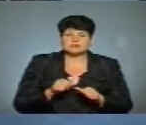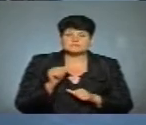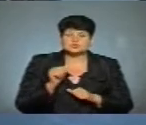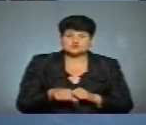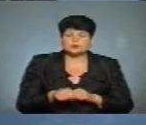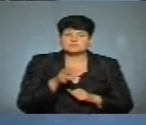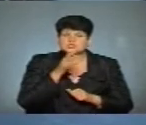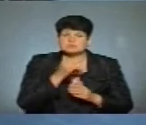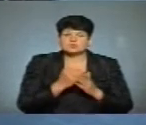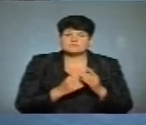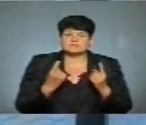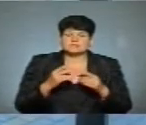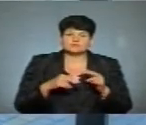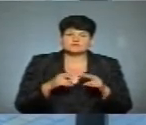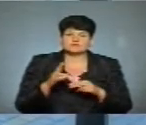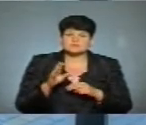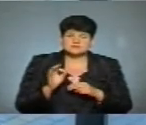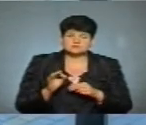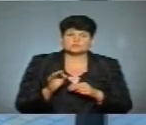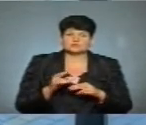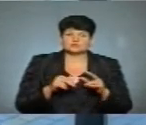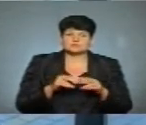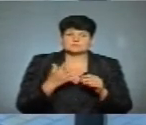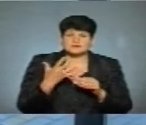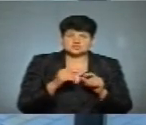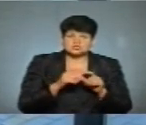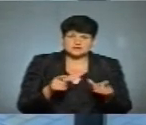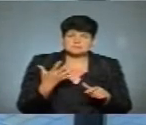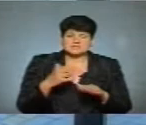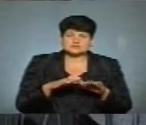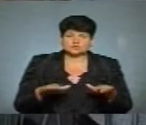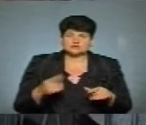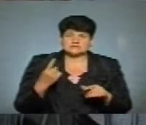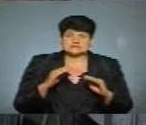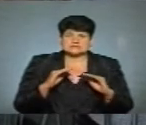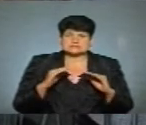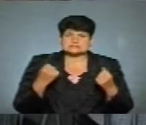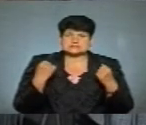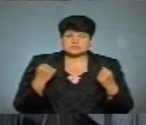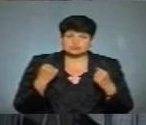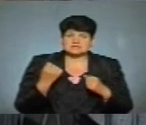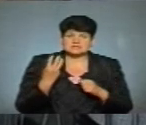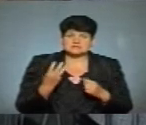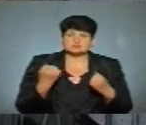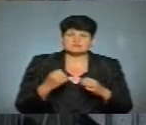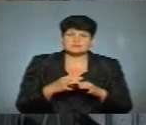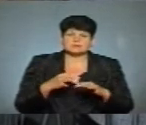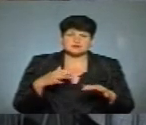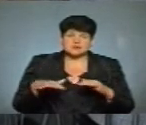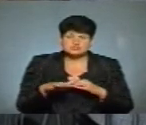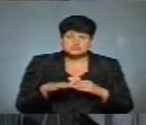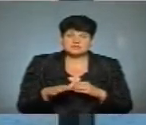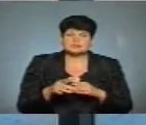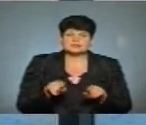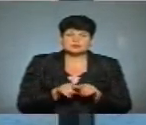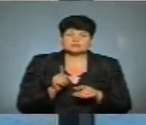час програми «Велике будівництво» в області будують 5 шкіл, 5 садочків, 1 стадіон і 3 спортивних майданчики. Також під час цієї програми